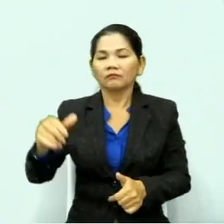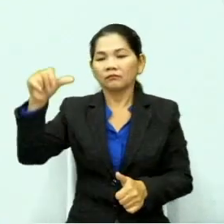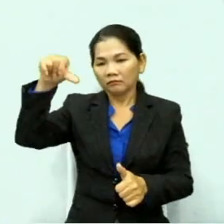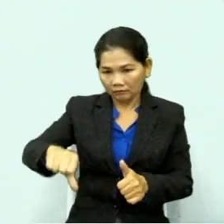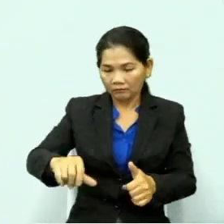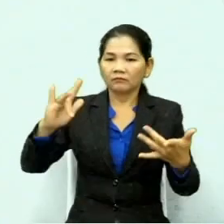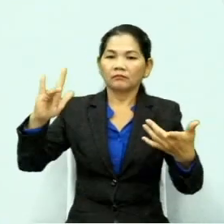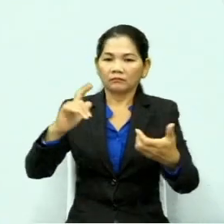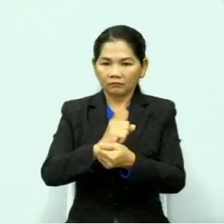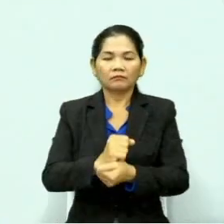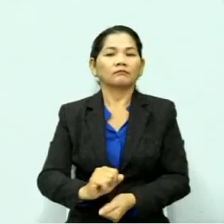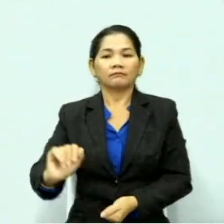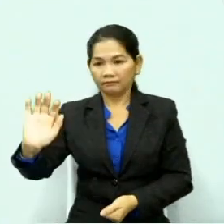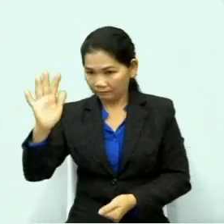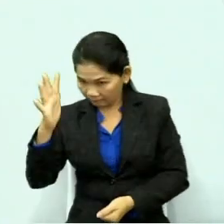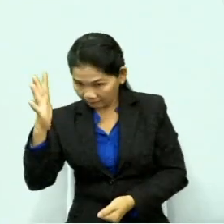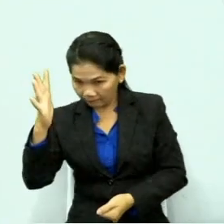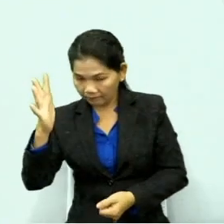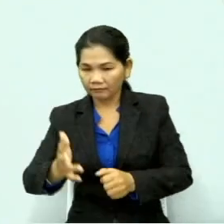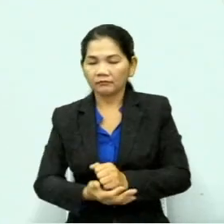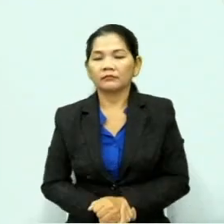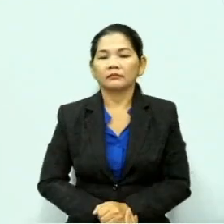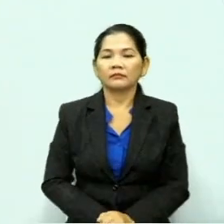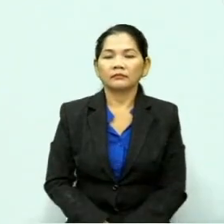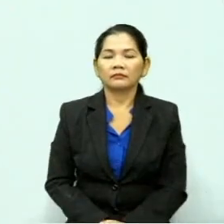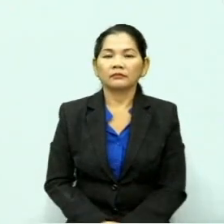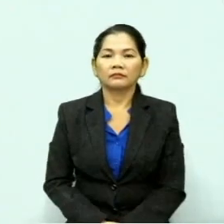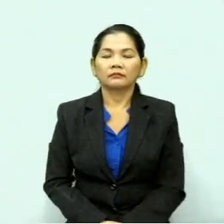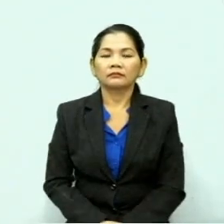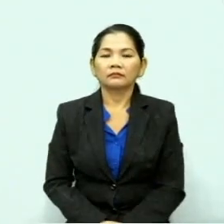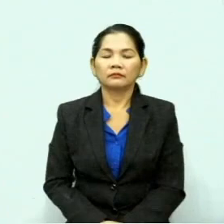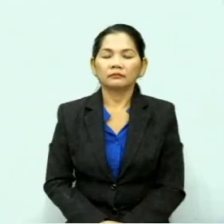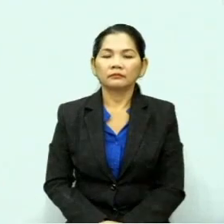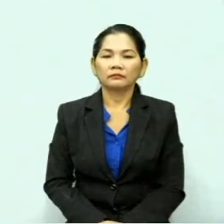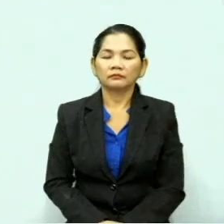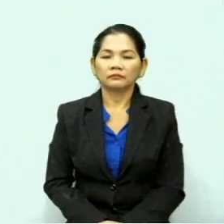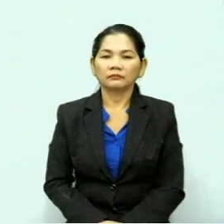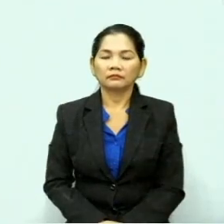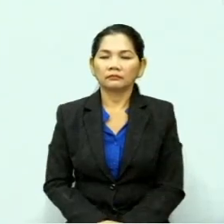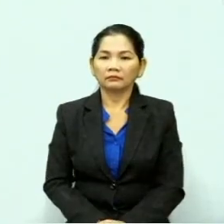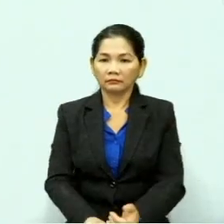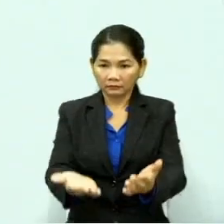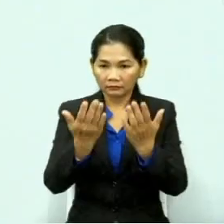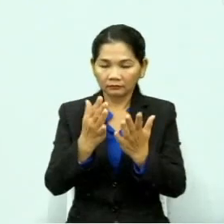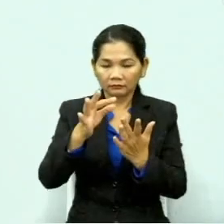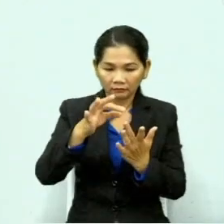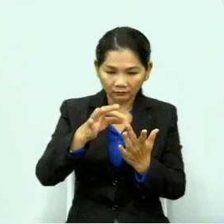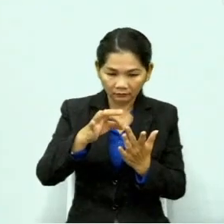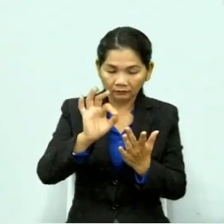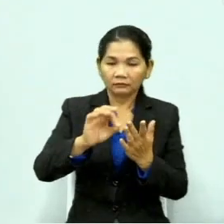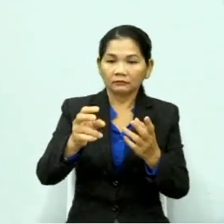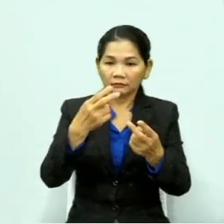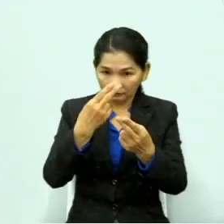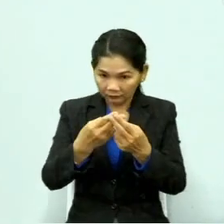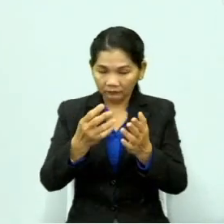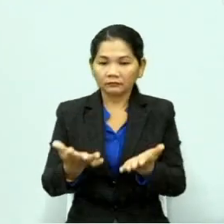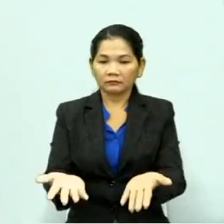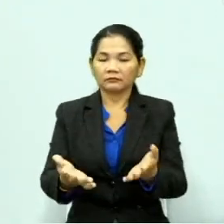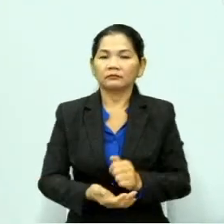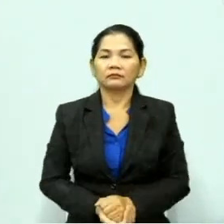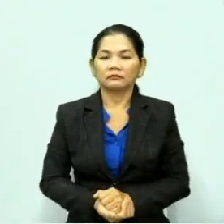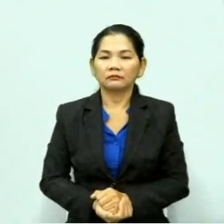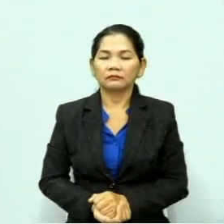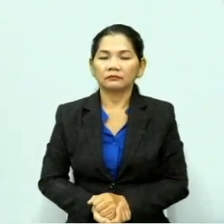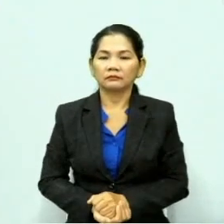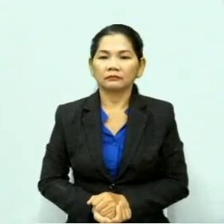móc bầm plek bầm plán chỉ đắt chị đặt khát là con chàng chẳng con thật ác nhất con tin tôi chùm lại để con bàn chạy phạm nè cừu